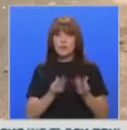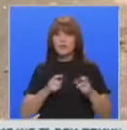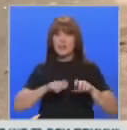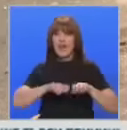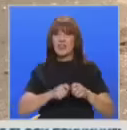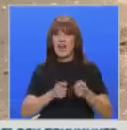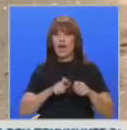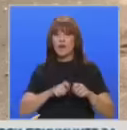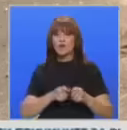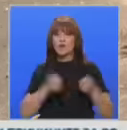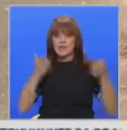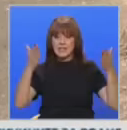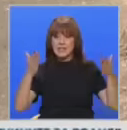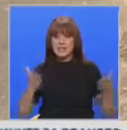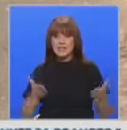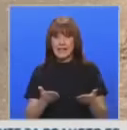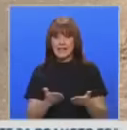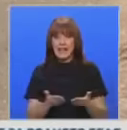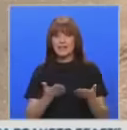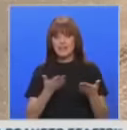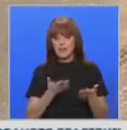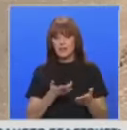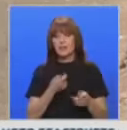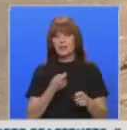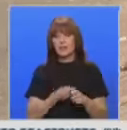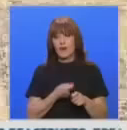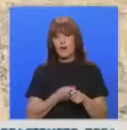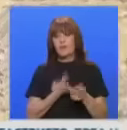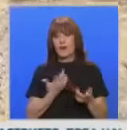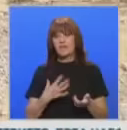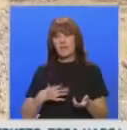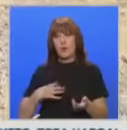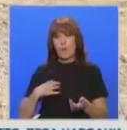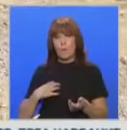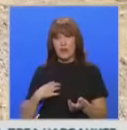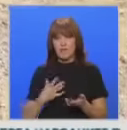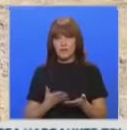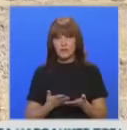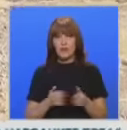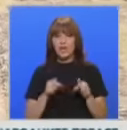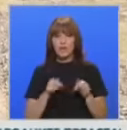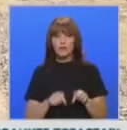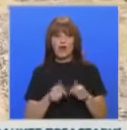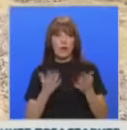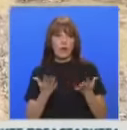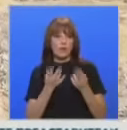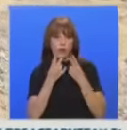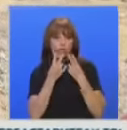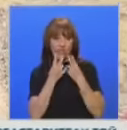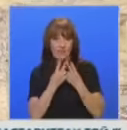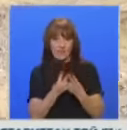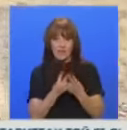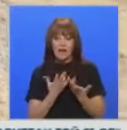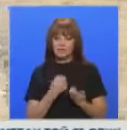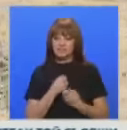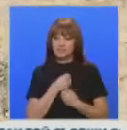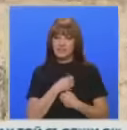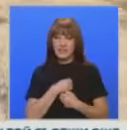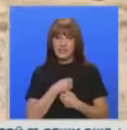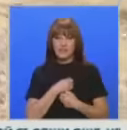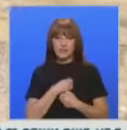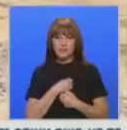я компрометира, което вече прави този водоем особено опасен. Сега това, което видях, е трагично.